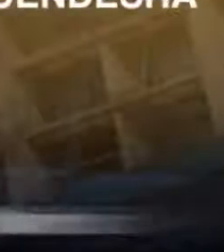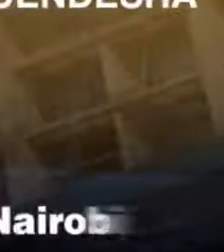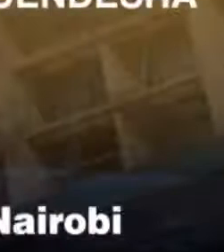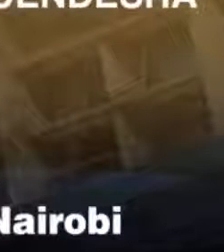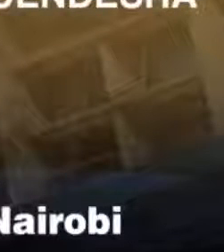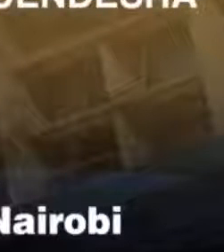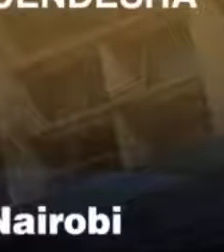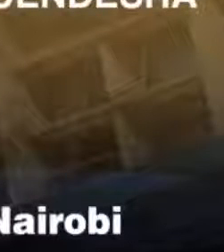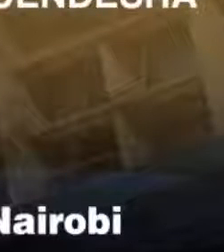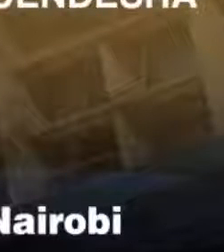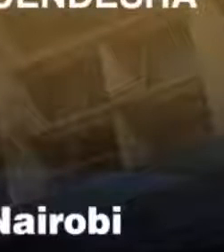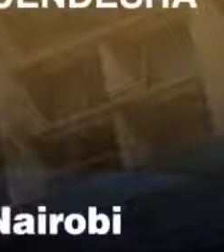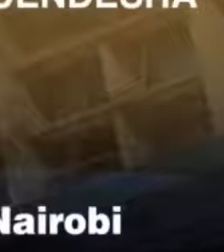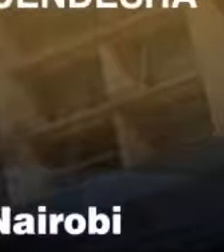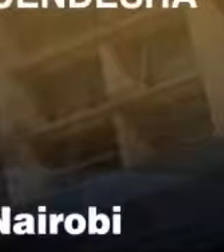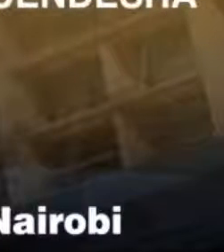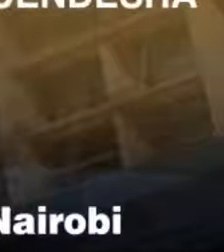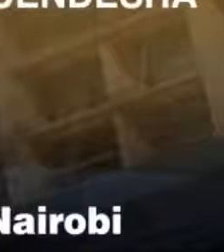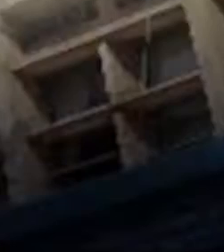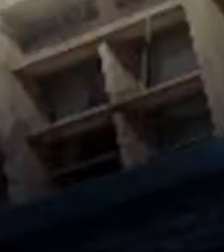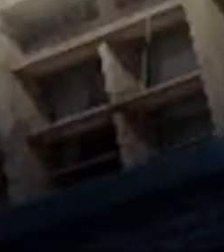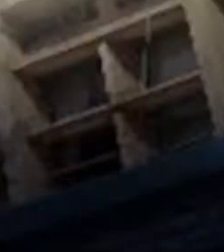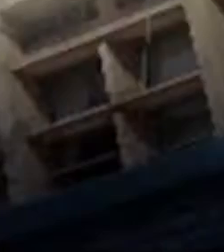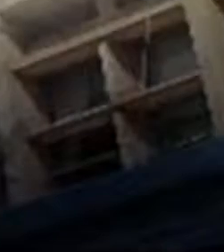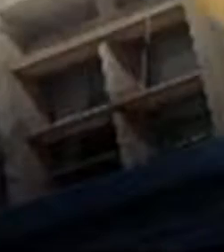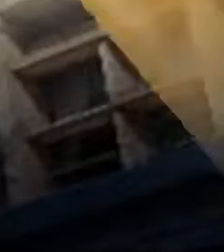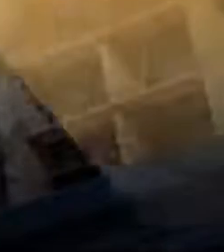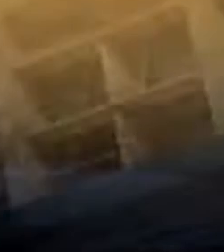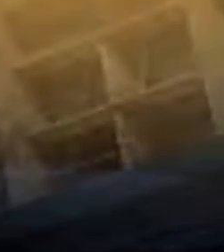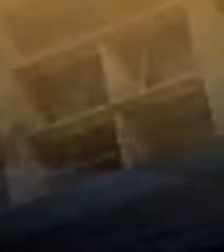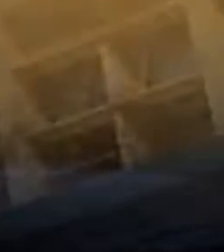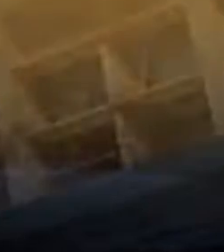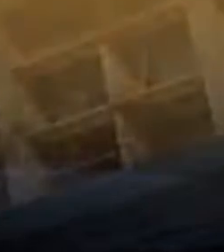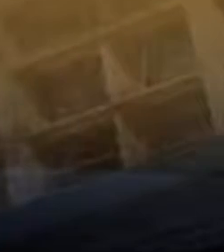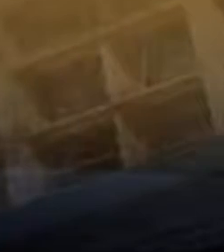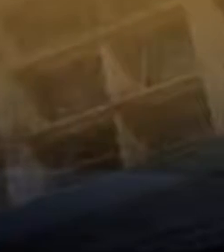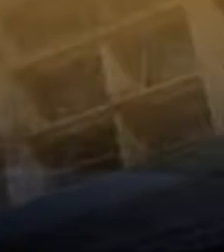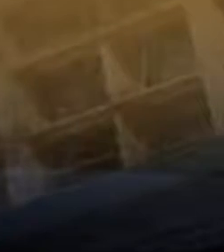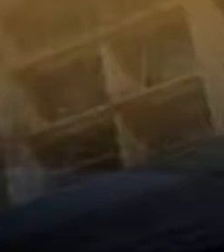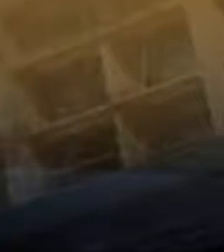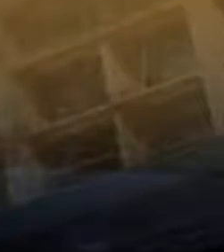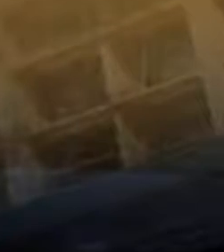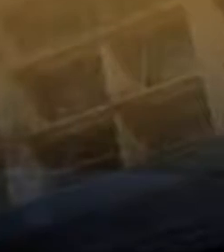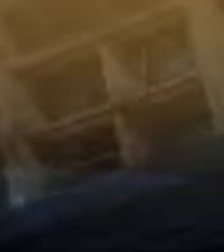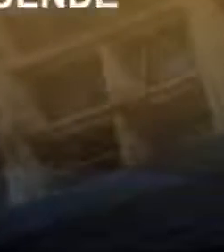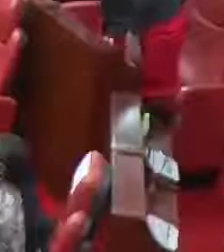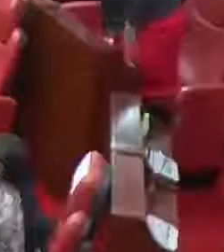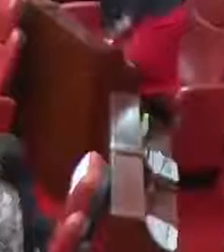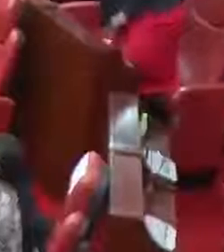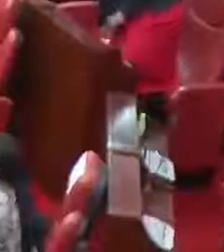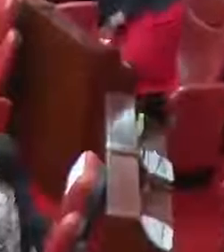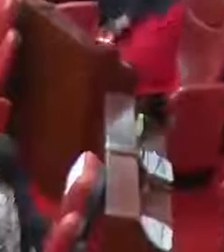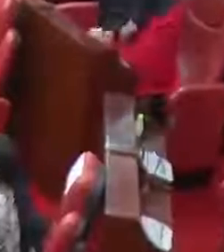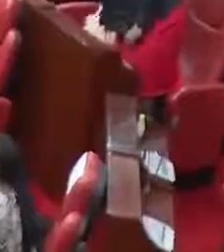uui wa fedha za kaun kutub bunge la kati kwa mujib wa sheria uong mbaya mii mwa mash